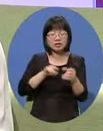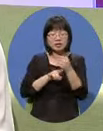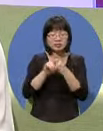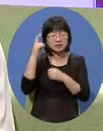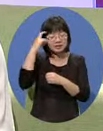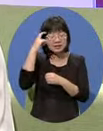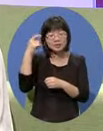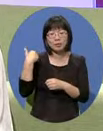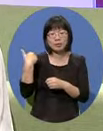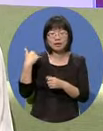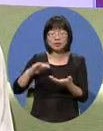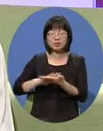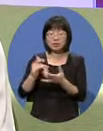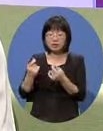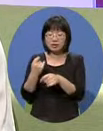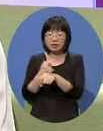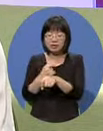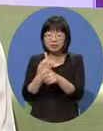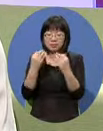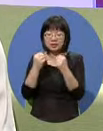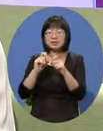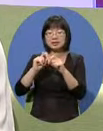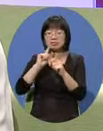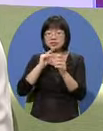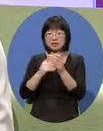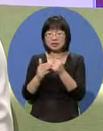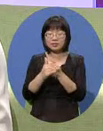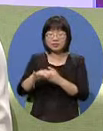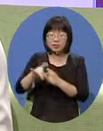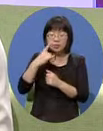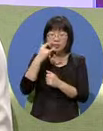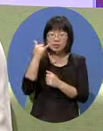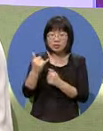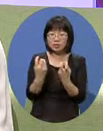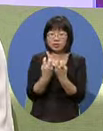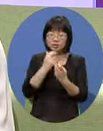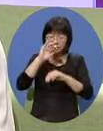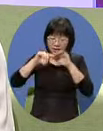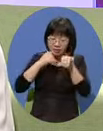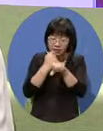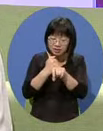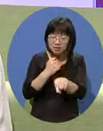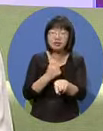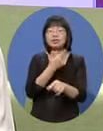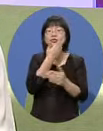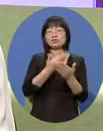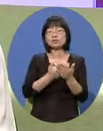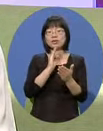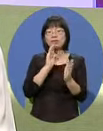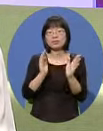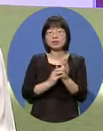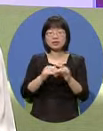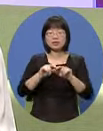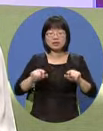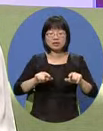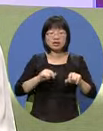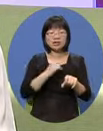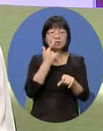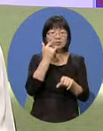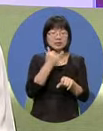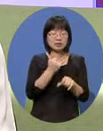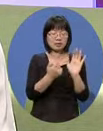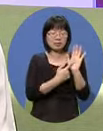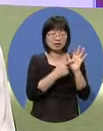의미인지 모르고 놀이처럼 하는 경우들이 많기 때문에 처음에 부모님이 어떻게 개입하시느냐가 굉장히 중요한데요. 보통의 일반적인